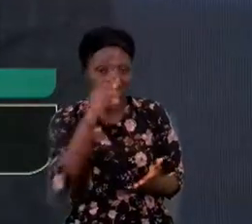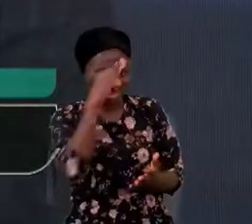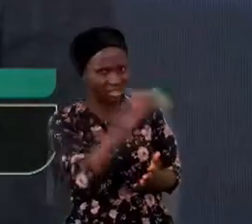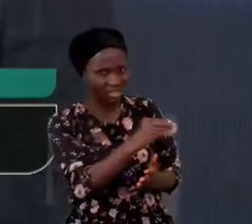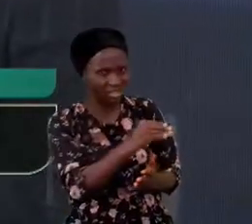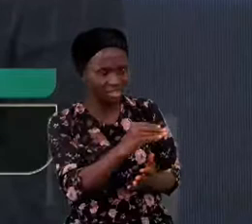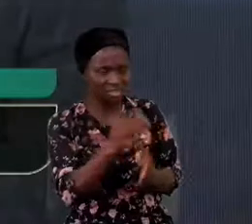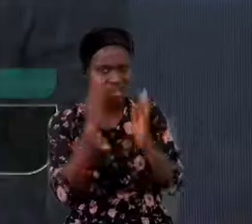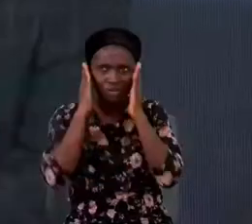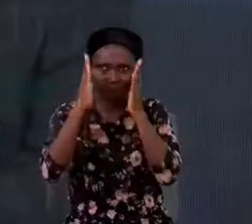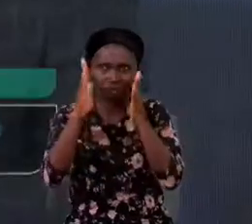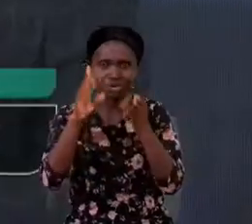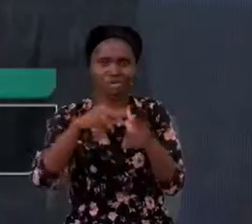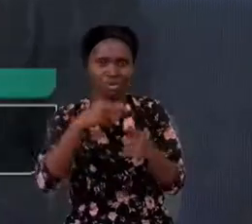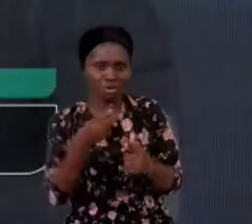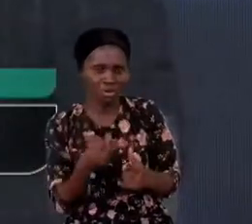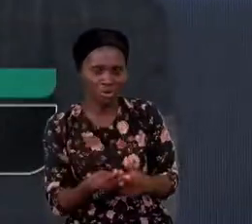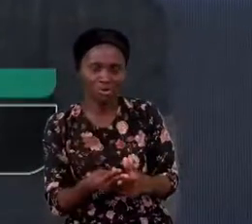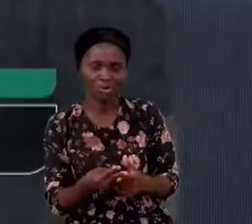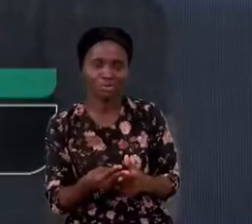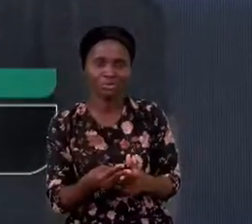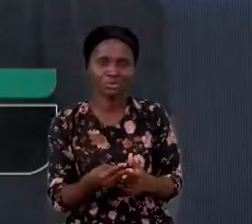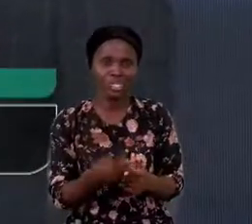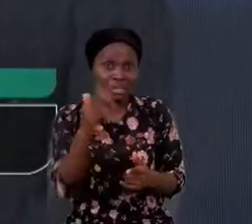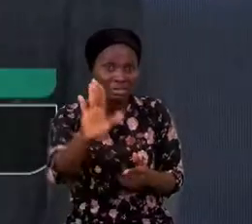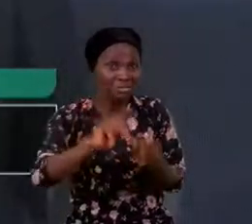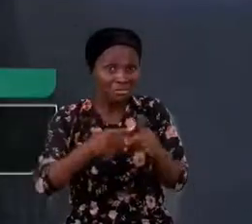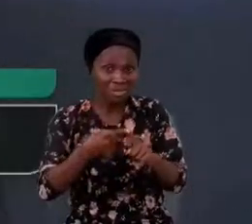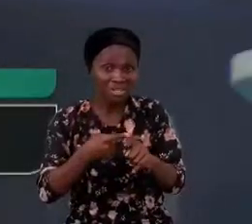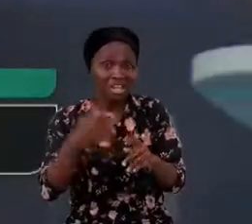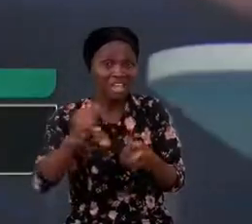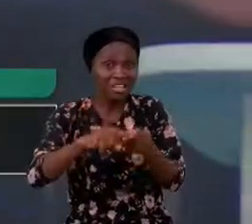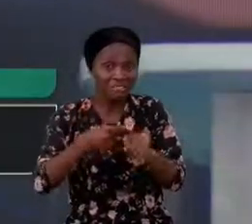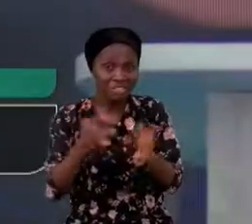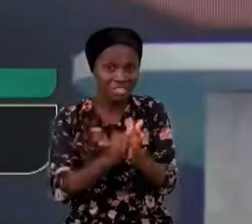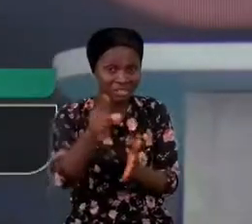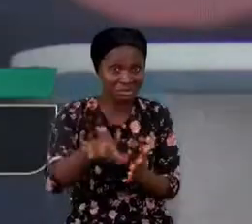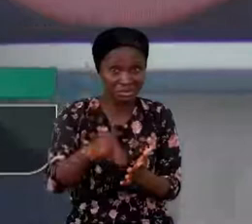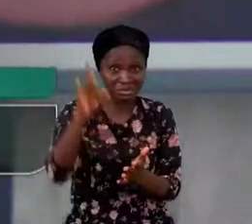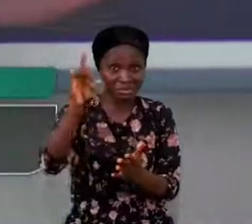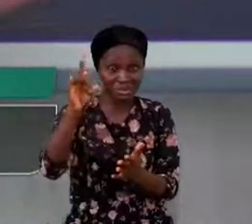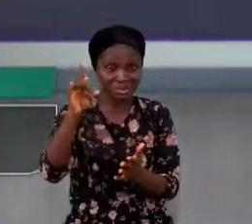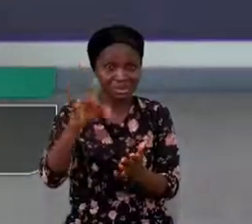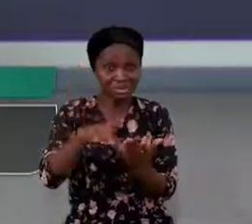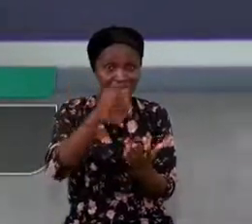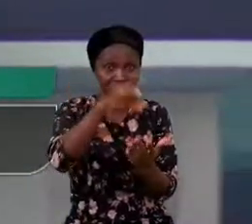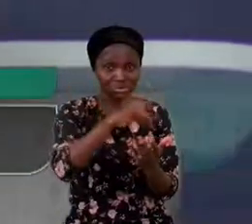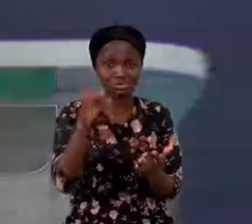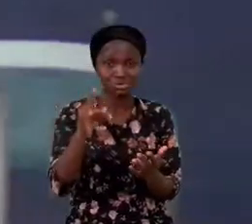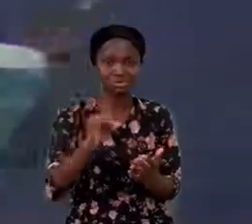ami, quel type d'ami? Est-ce que celui-là pourra t'aider à atteindre là où tu veux aller?